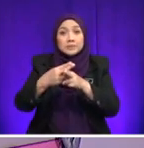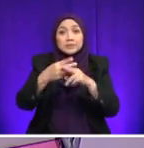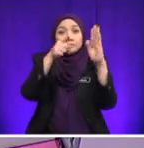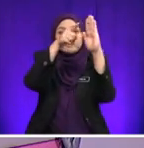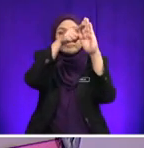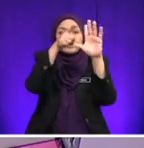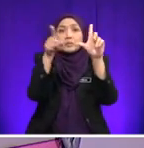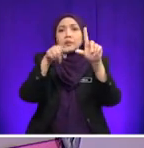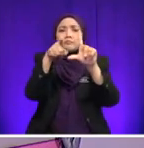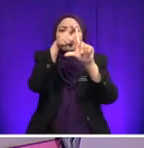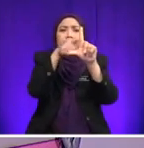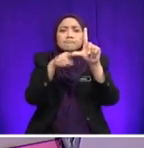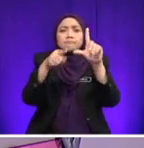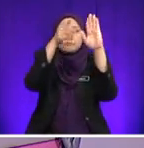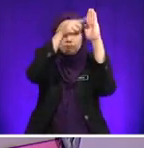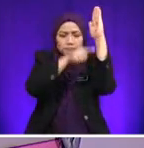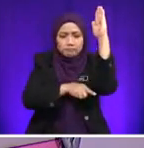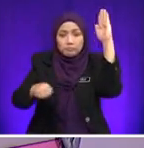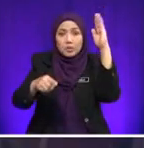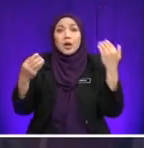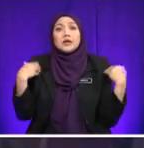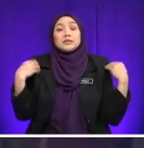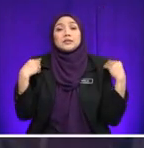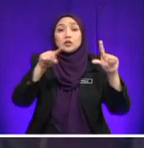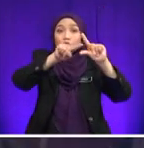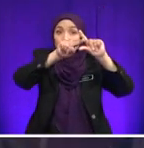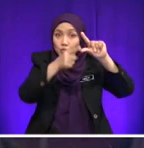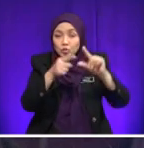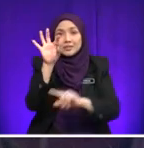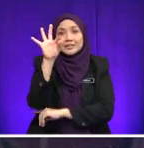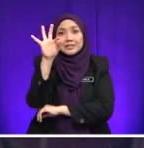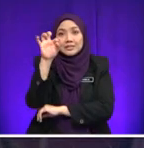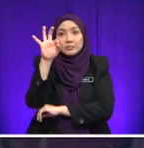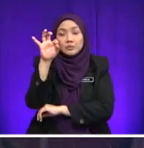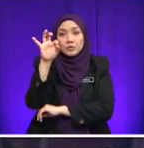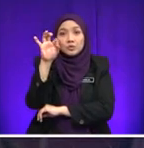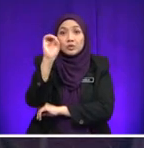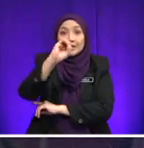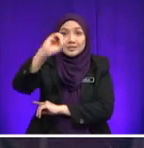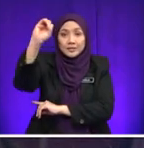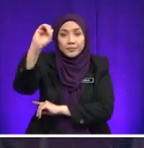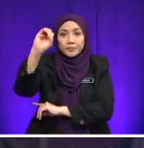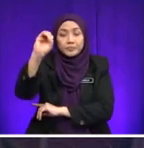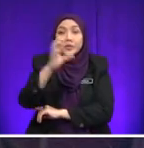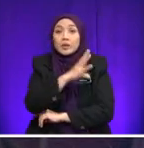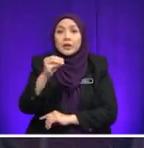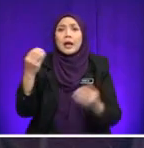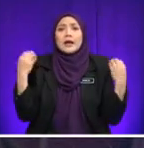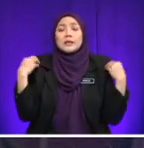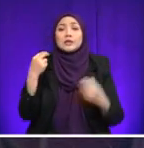sudut di sini ada 90° dan jika contengok sebelah sana kita ada dua lagi jenis segitiga bersudut